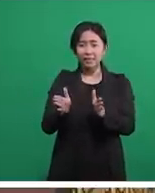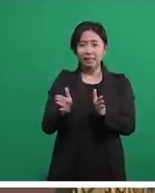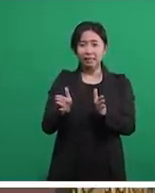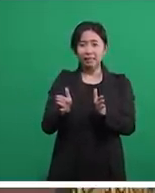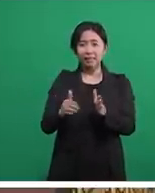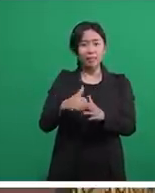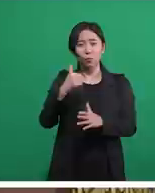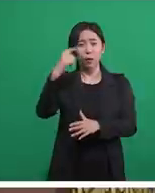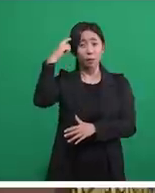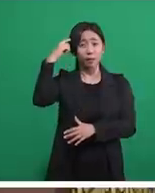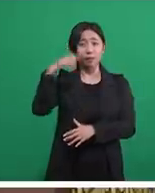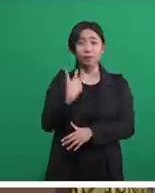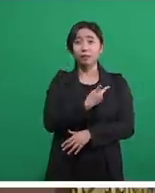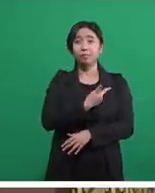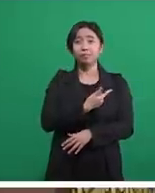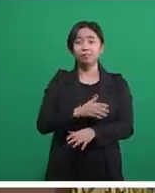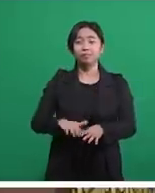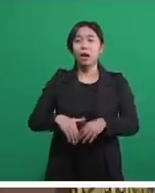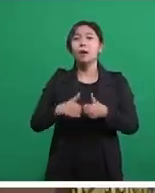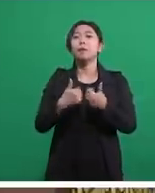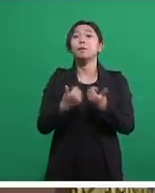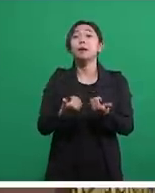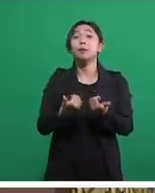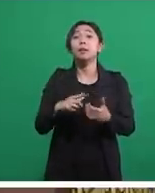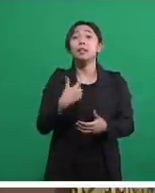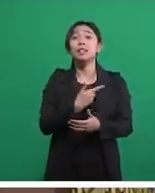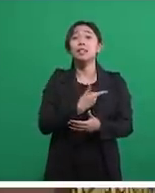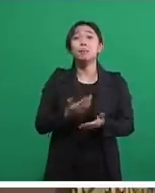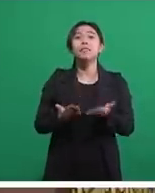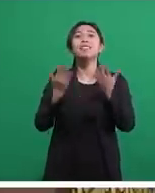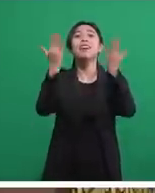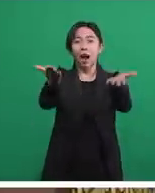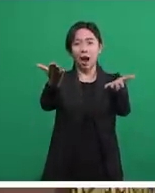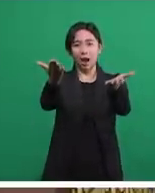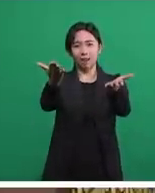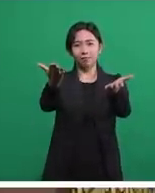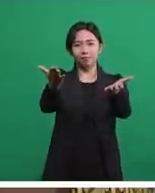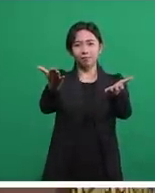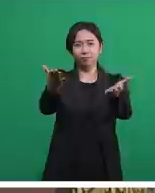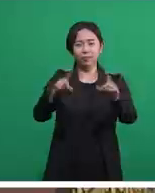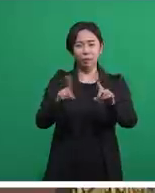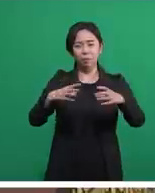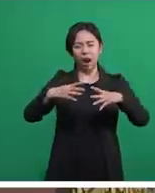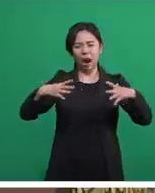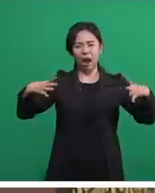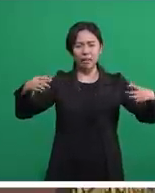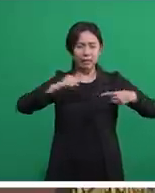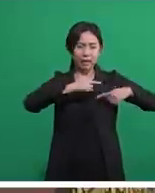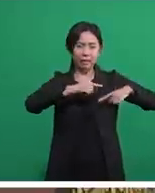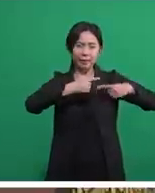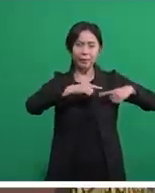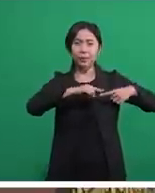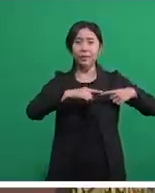Bagaimana bisa kita berserah pada Tuhan di tengah luka dan kepahitan hidup yang kerap kita rasakan?